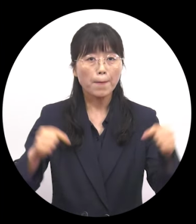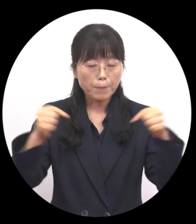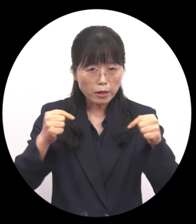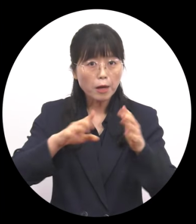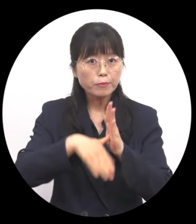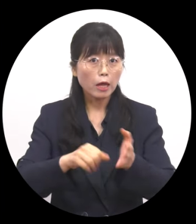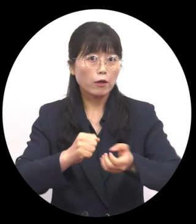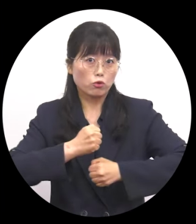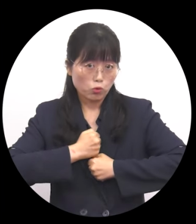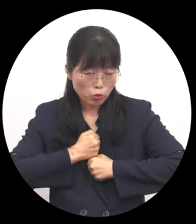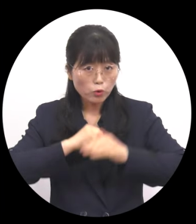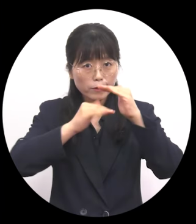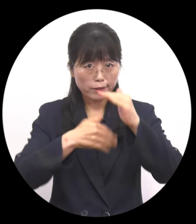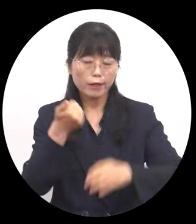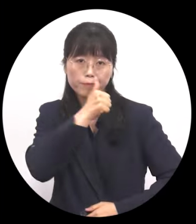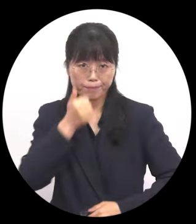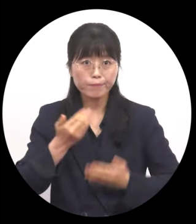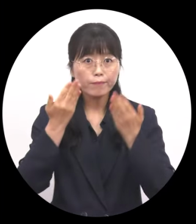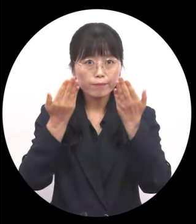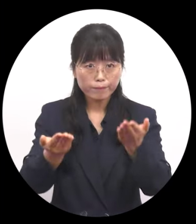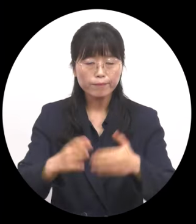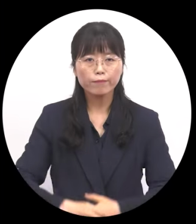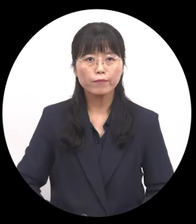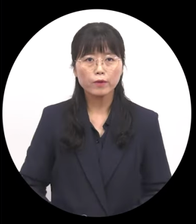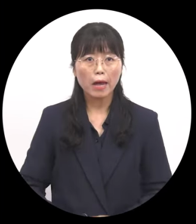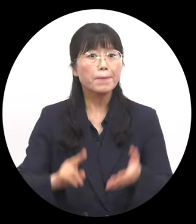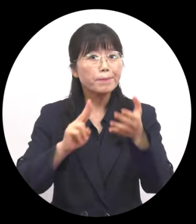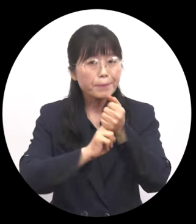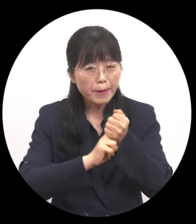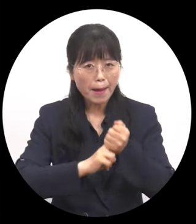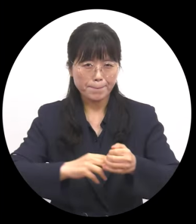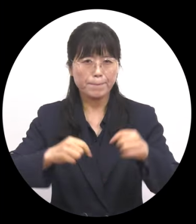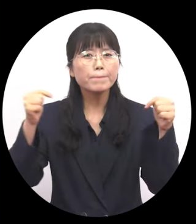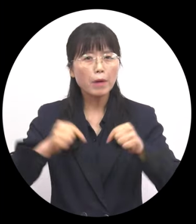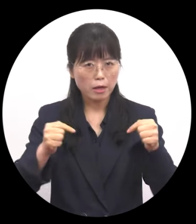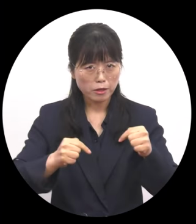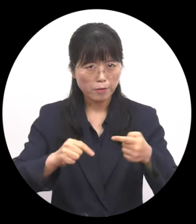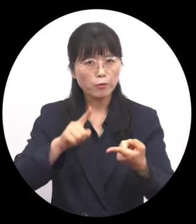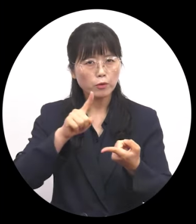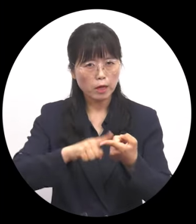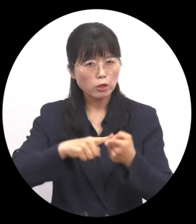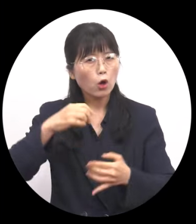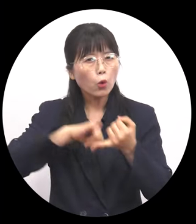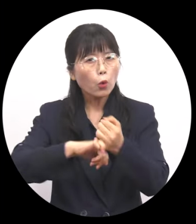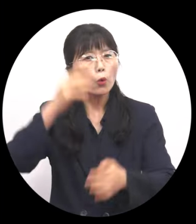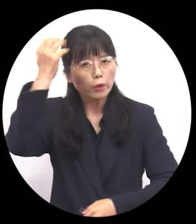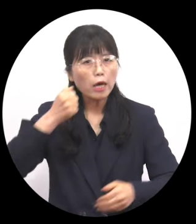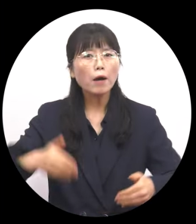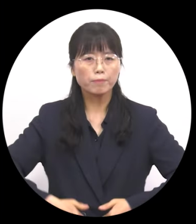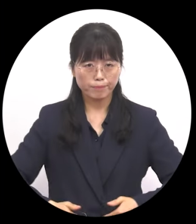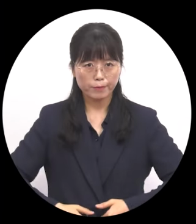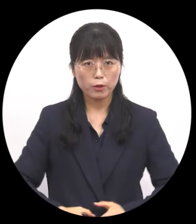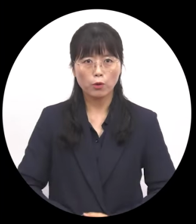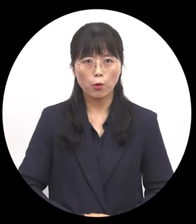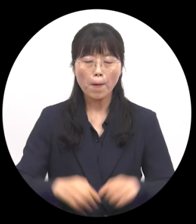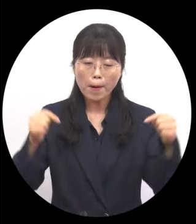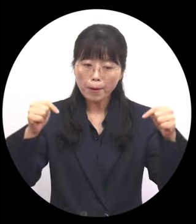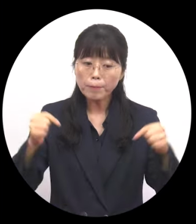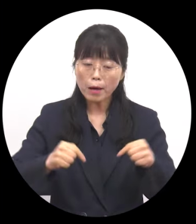면접하실 때 유의사항에 대해서 말씀을 드리면은요, 블라인드 면접이라는 부분을 기억하셔야 됩니다. 그래서